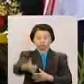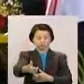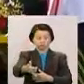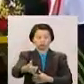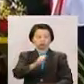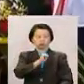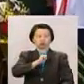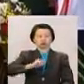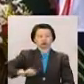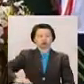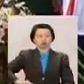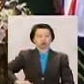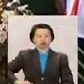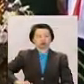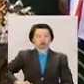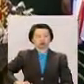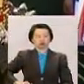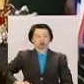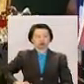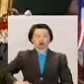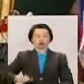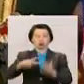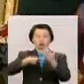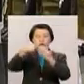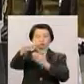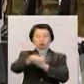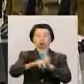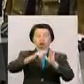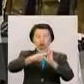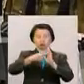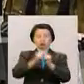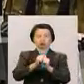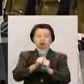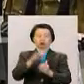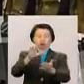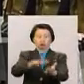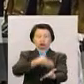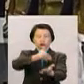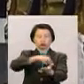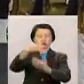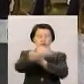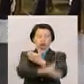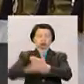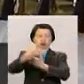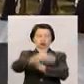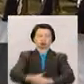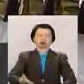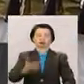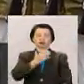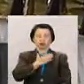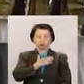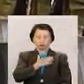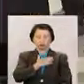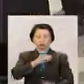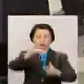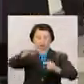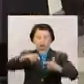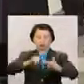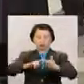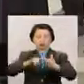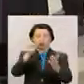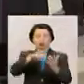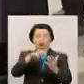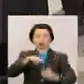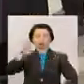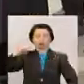di-Pertuan Agong Sultan Mohamad V, program dimulakan dengan nyanyian lagu Kebangsaan Negaraku disusuli bacaan